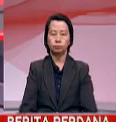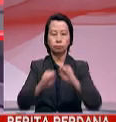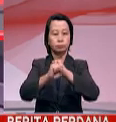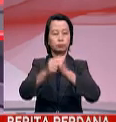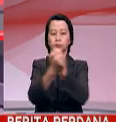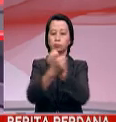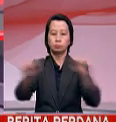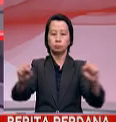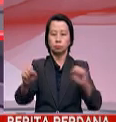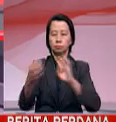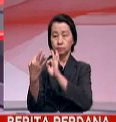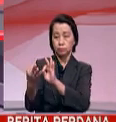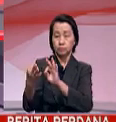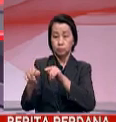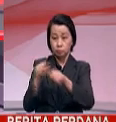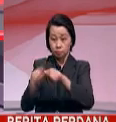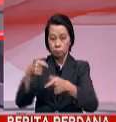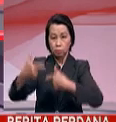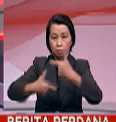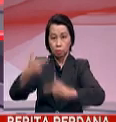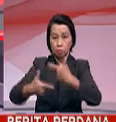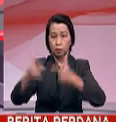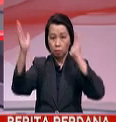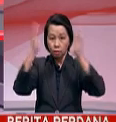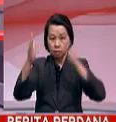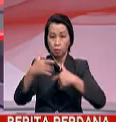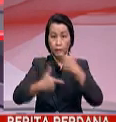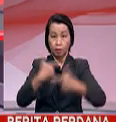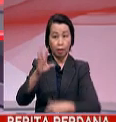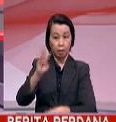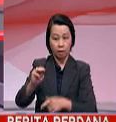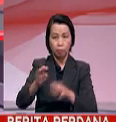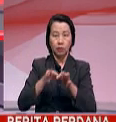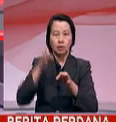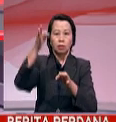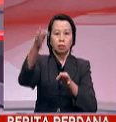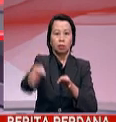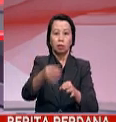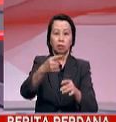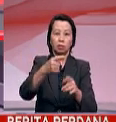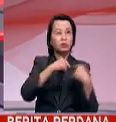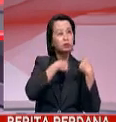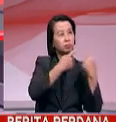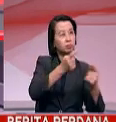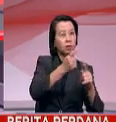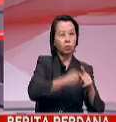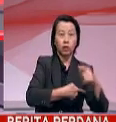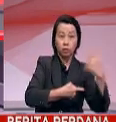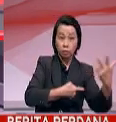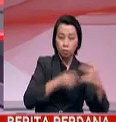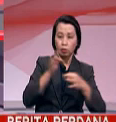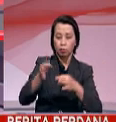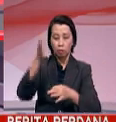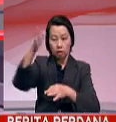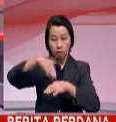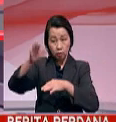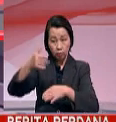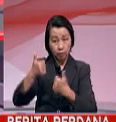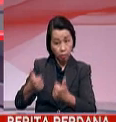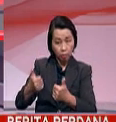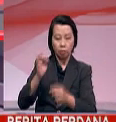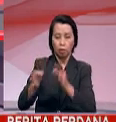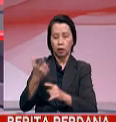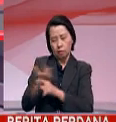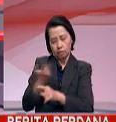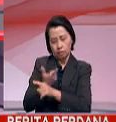Persiapan pasukan menghadapi saingan Liga Malaysia Liga M yang tertangguh sejak Mac lalu akan menjadi lebih berkesan sekiranya